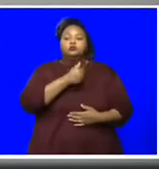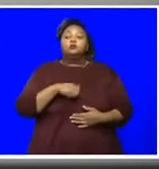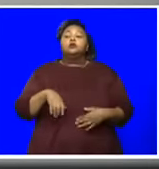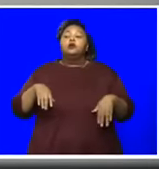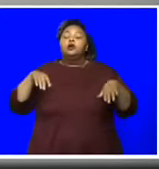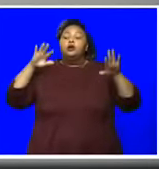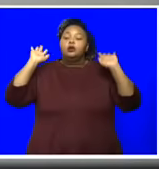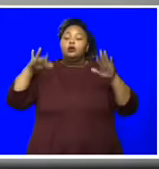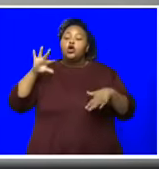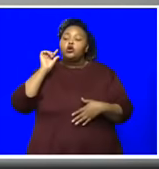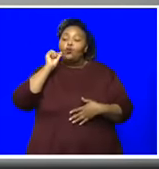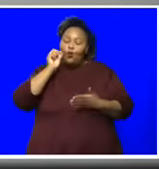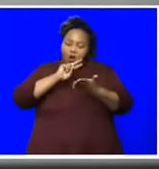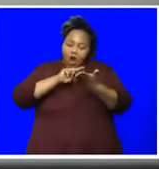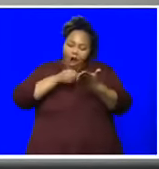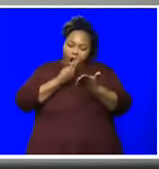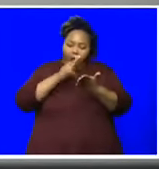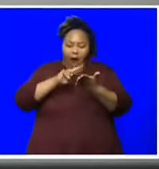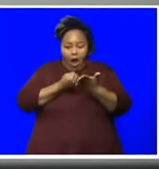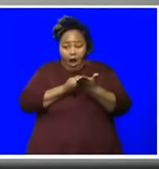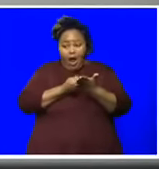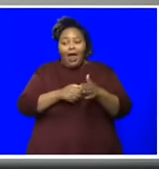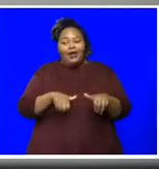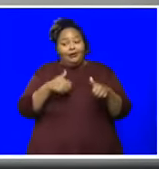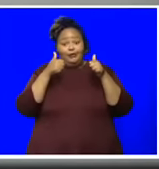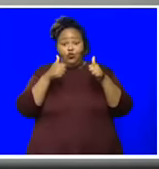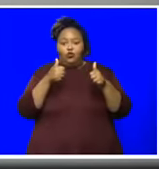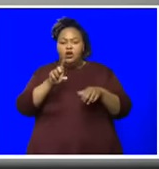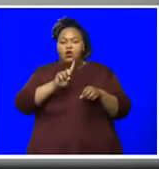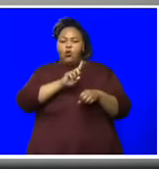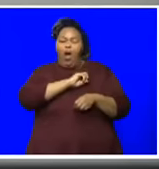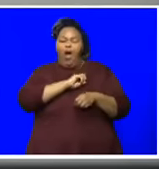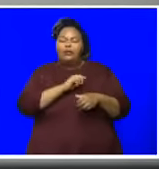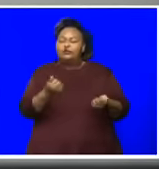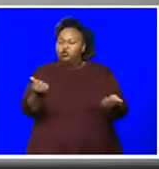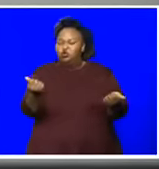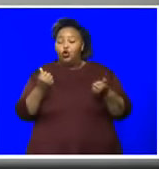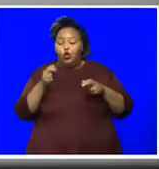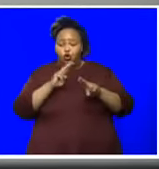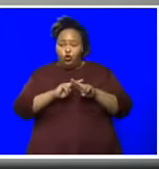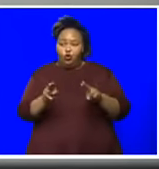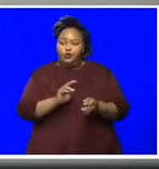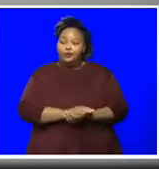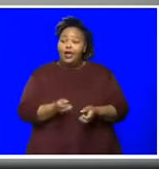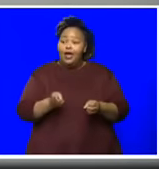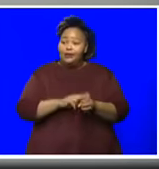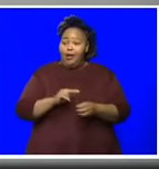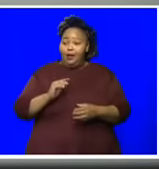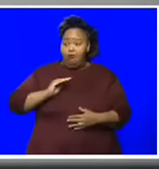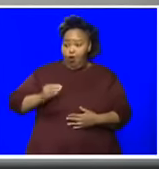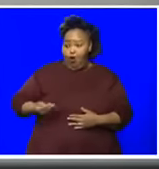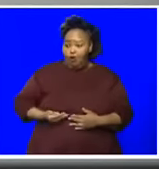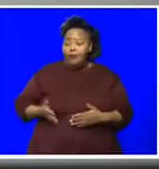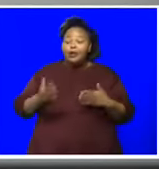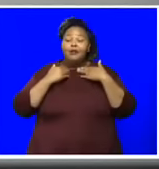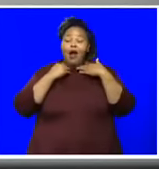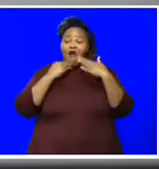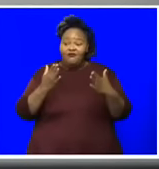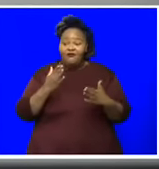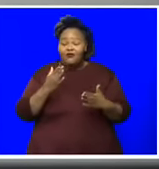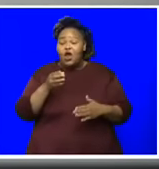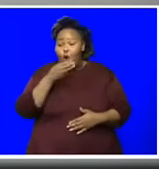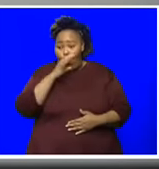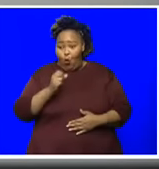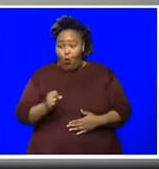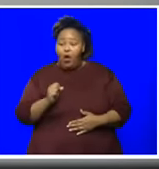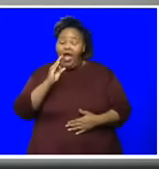kakhulu njengashukela. Kithi ke thine futhi lesingafuni kuguga thine bomake lesithi thandza uma ngabe litiya lakho nje